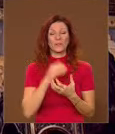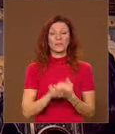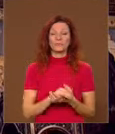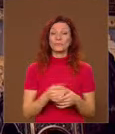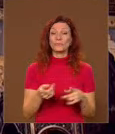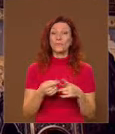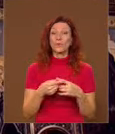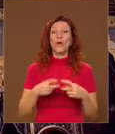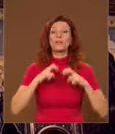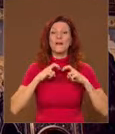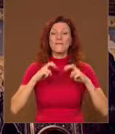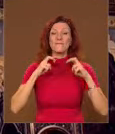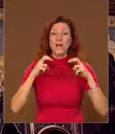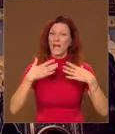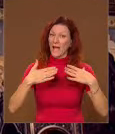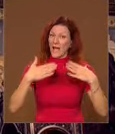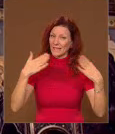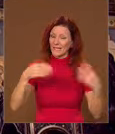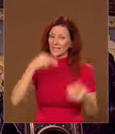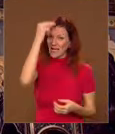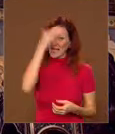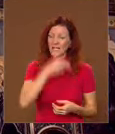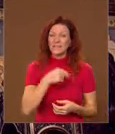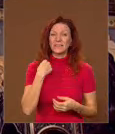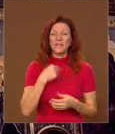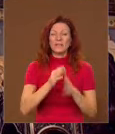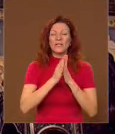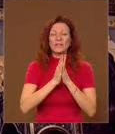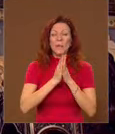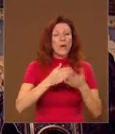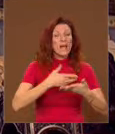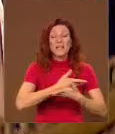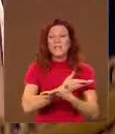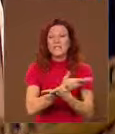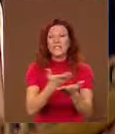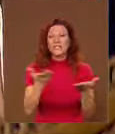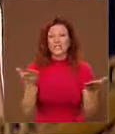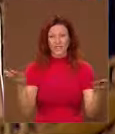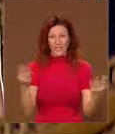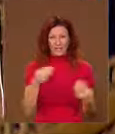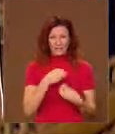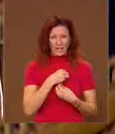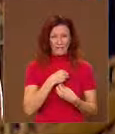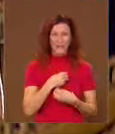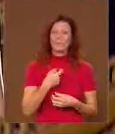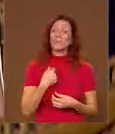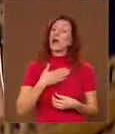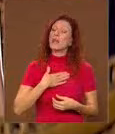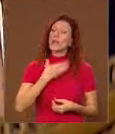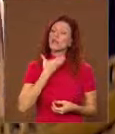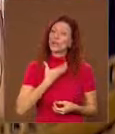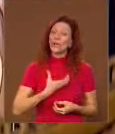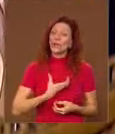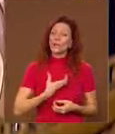Великата ектения църквата отправя своите молитви за всички вярващи. Светейше наш отец Неофит,